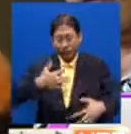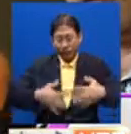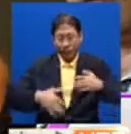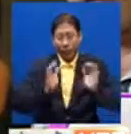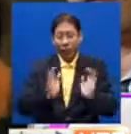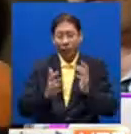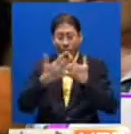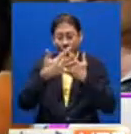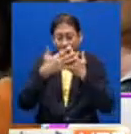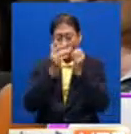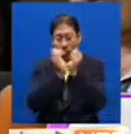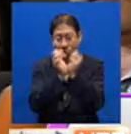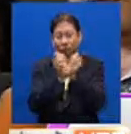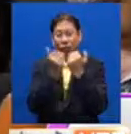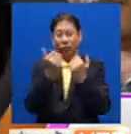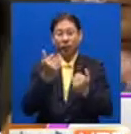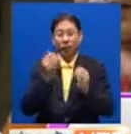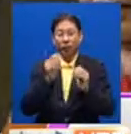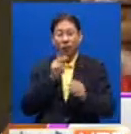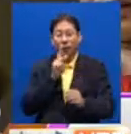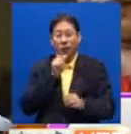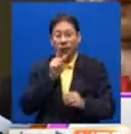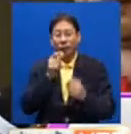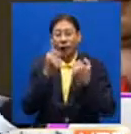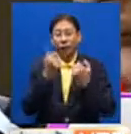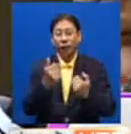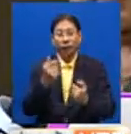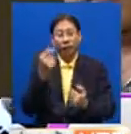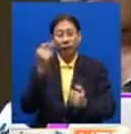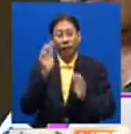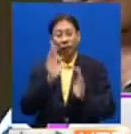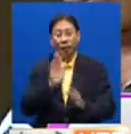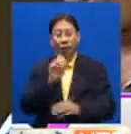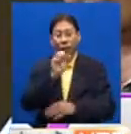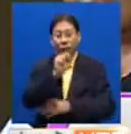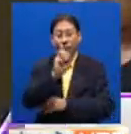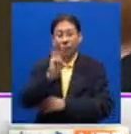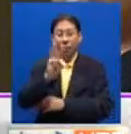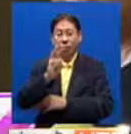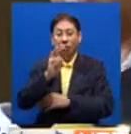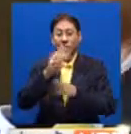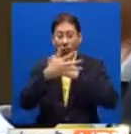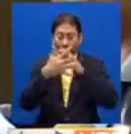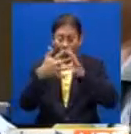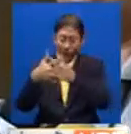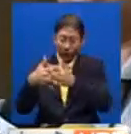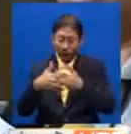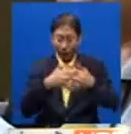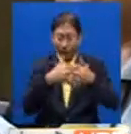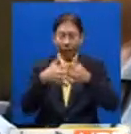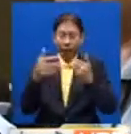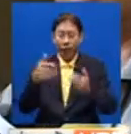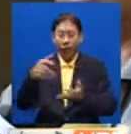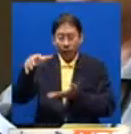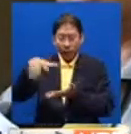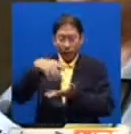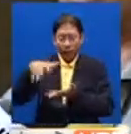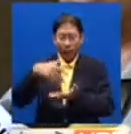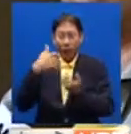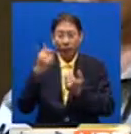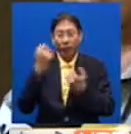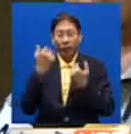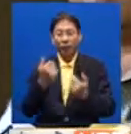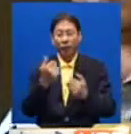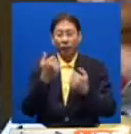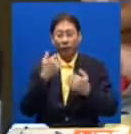โทษในประเทศตามรายงานข่าวของคณะกรรมการข่าวกรองของวุฒิสภาสหรัฐที่เผยแพร่รายงานผลการสอบสวนการท